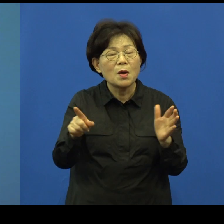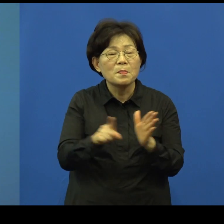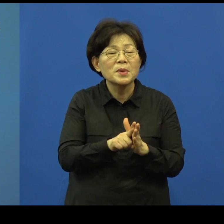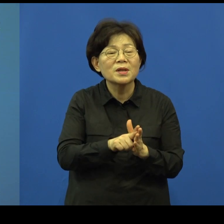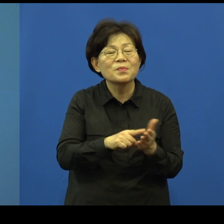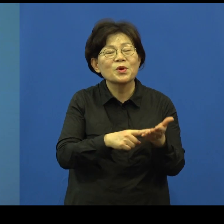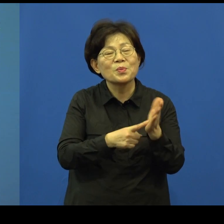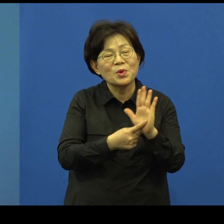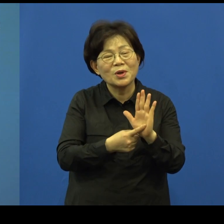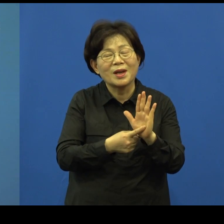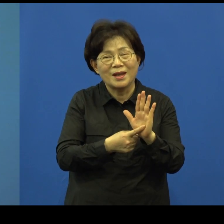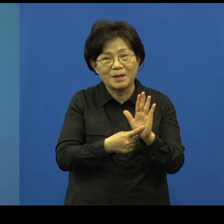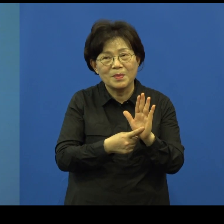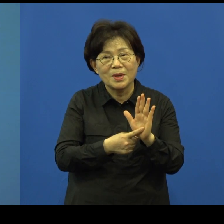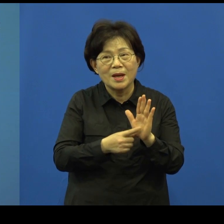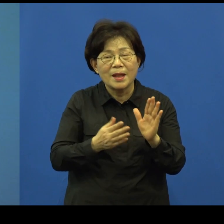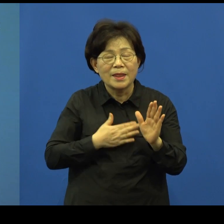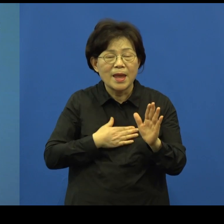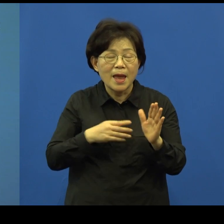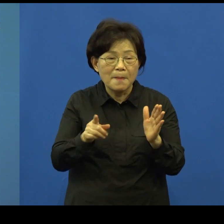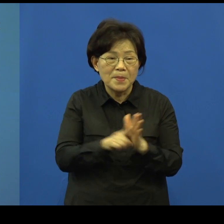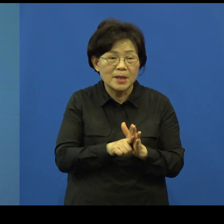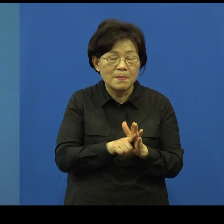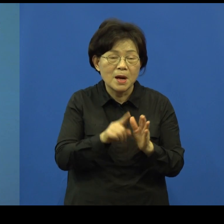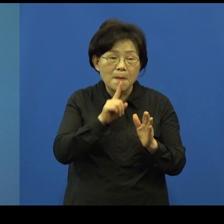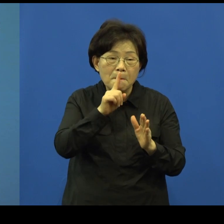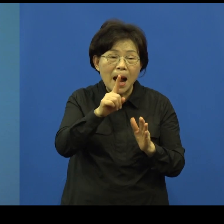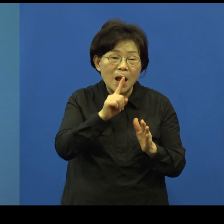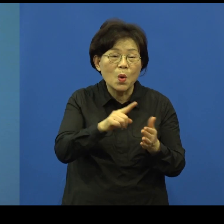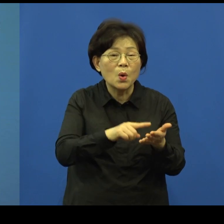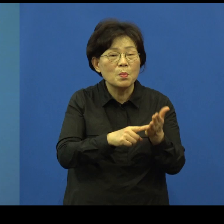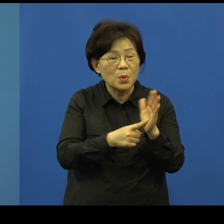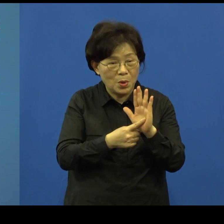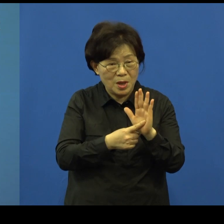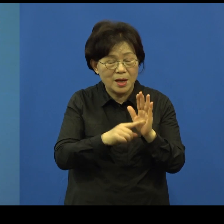표현하라는 거예요. 내 믿음을 말로 표현하라는 거예요.